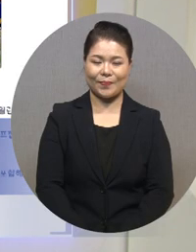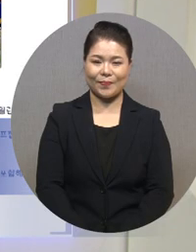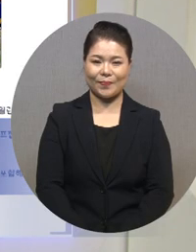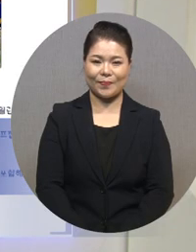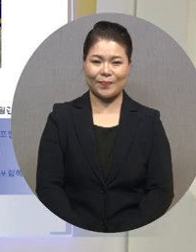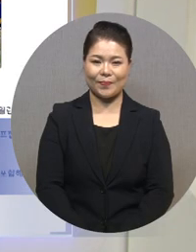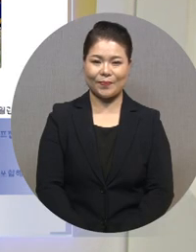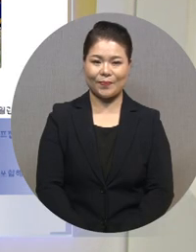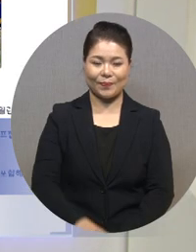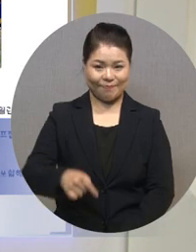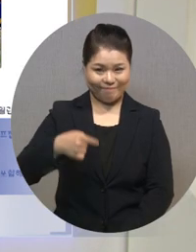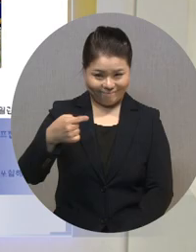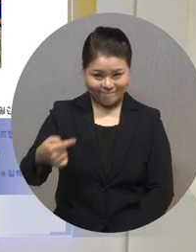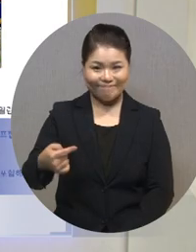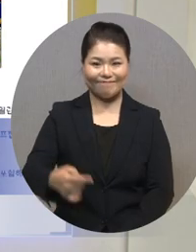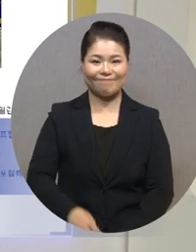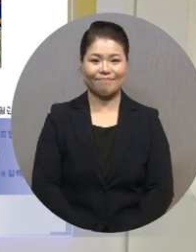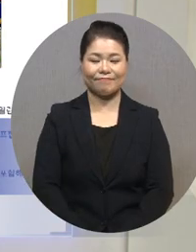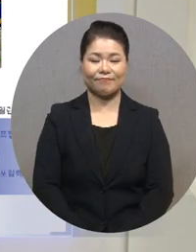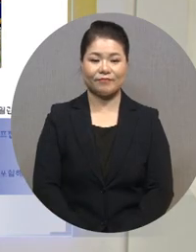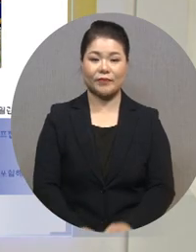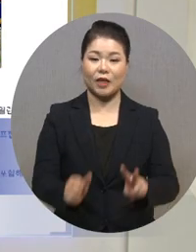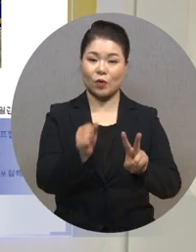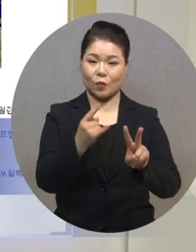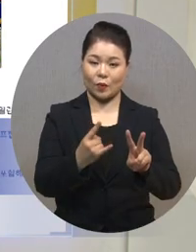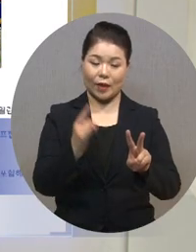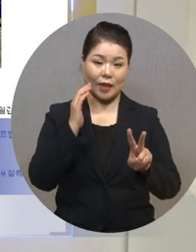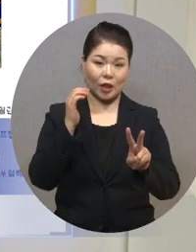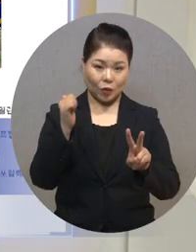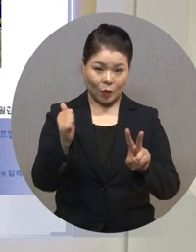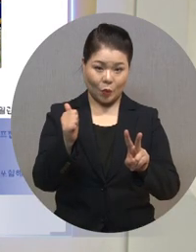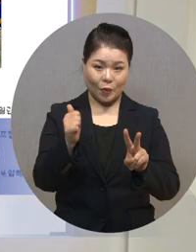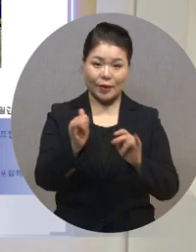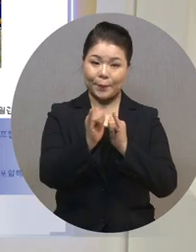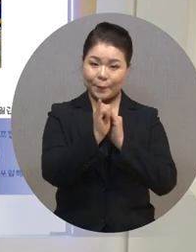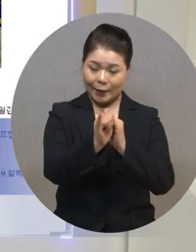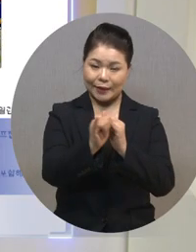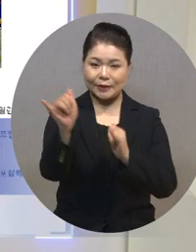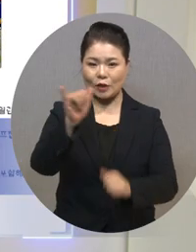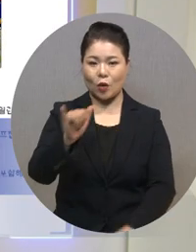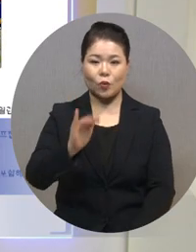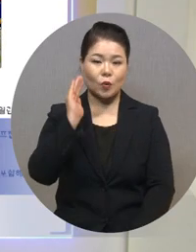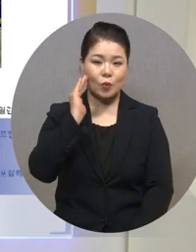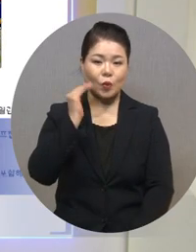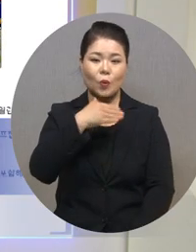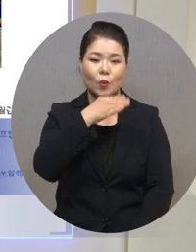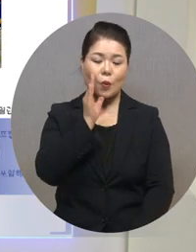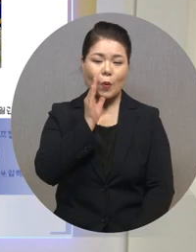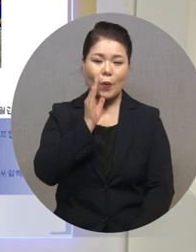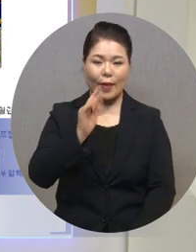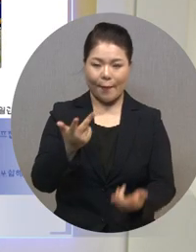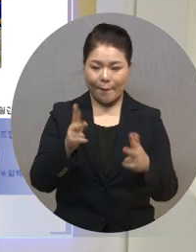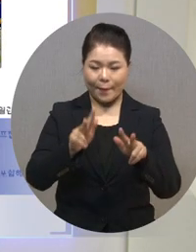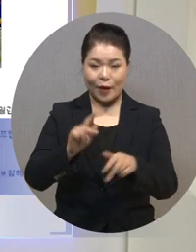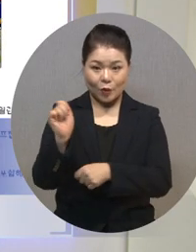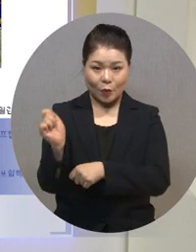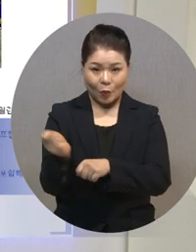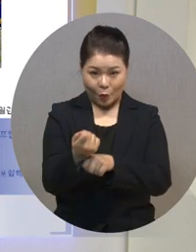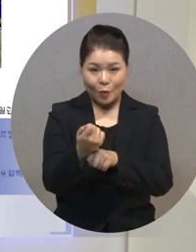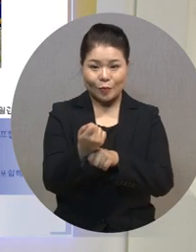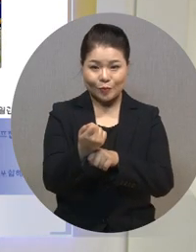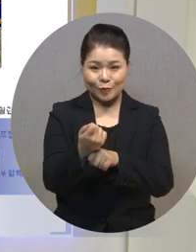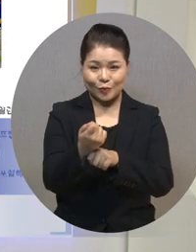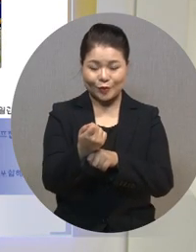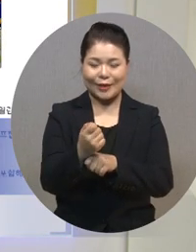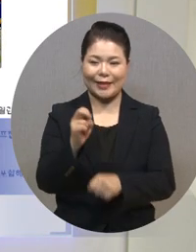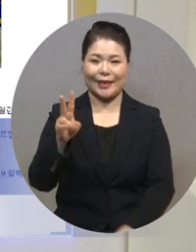말했습니다 다음이었습니다 제 2회 대통령 경기 전국 노인 파크 골프 대회가 다음 달 5일부터